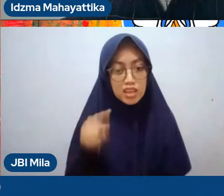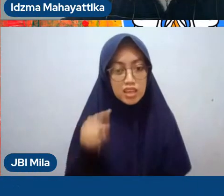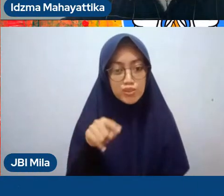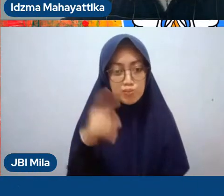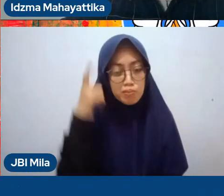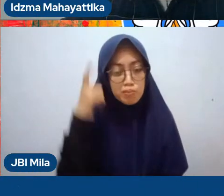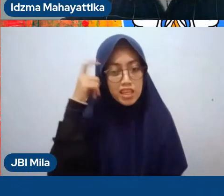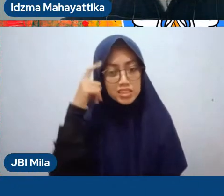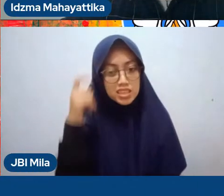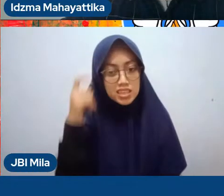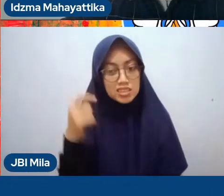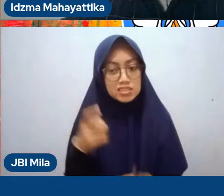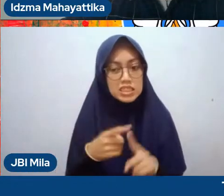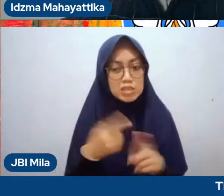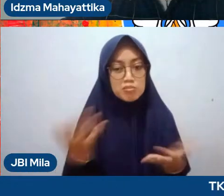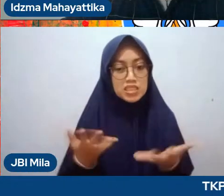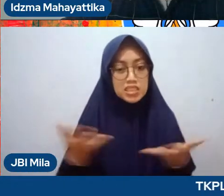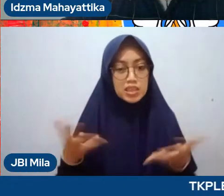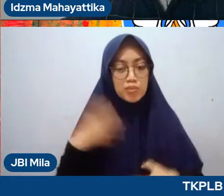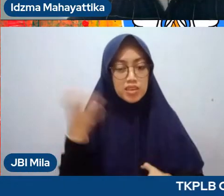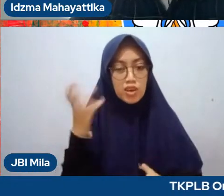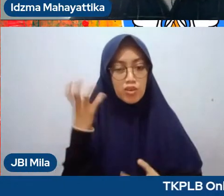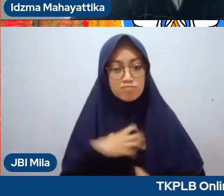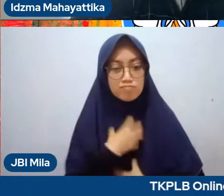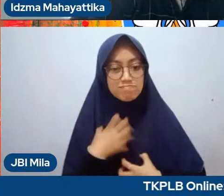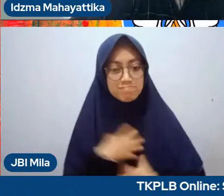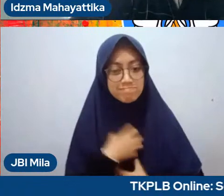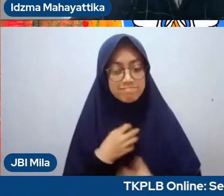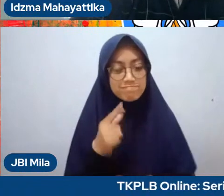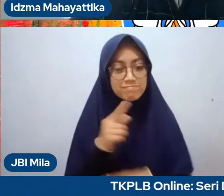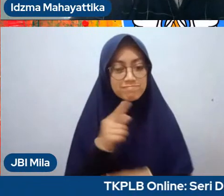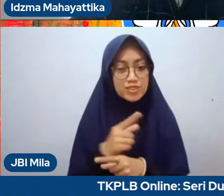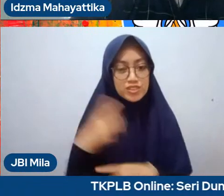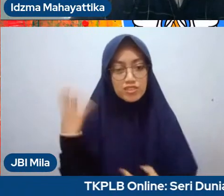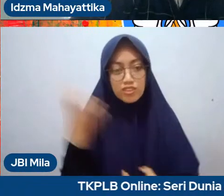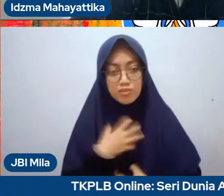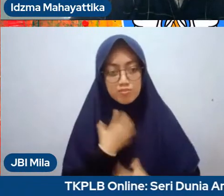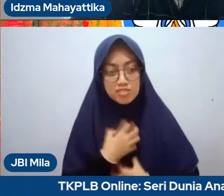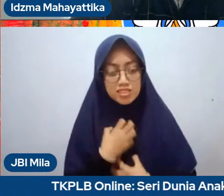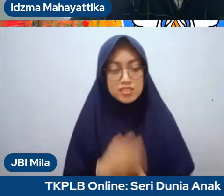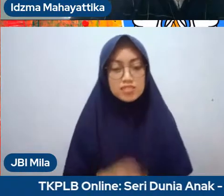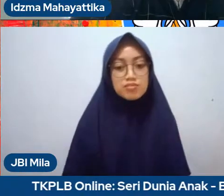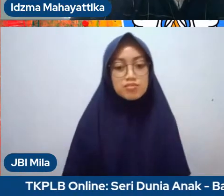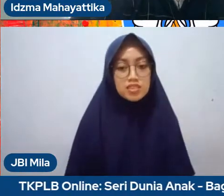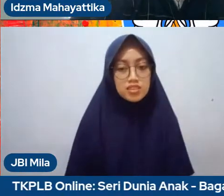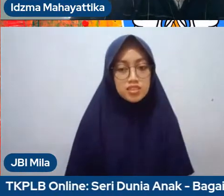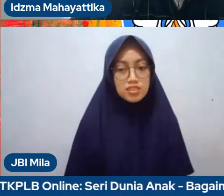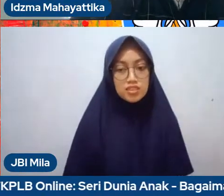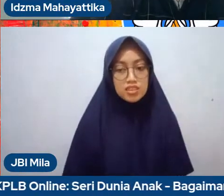dari bagaimana kita mengelola emosi ya. Seperti itu. Wah, ini